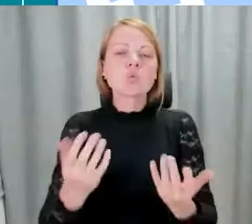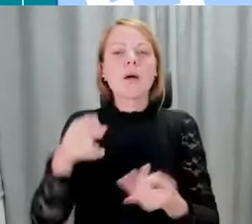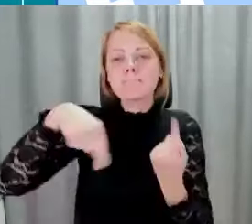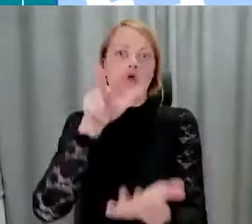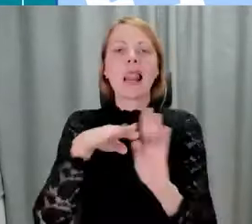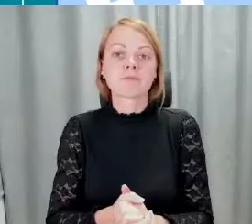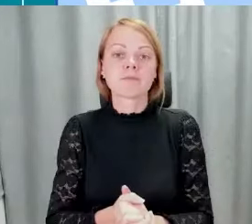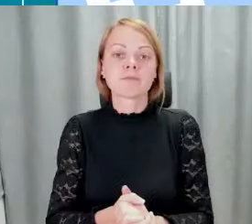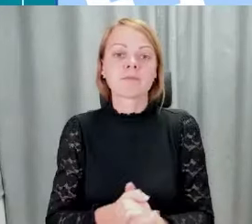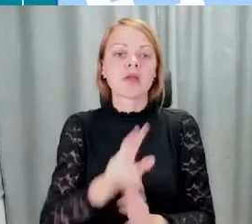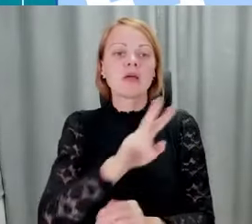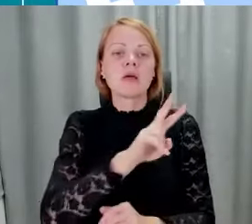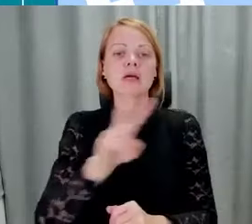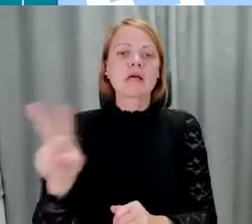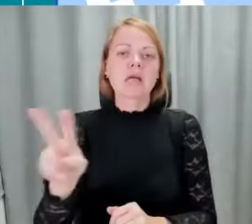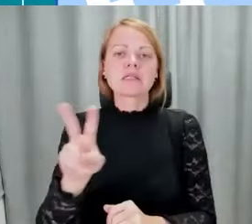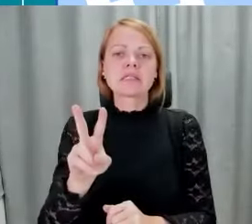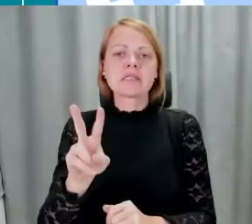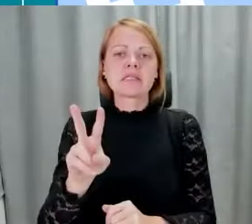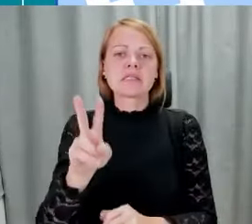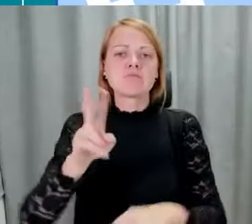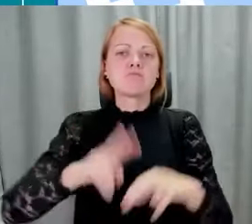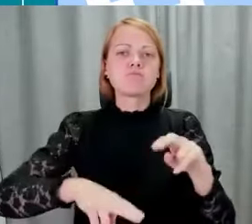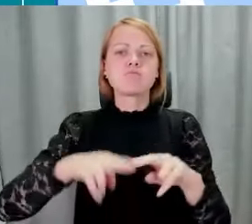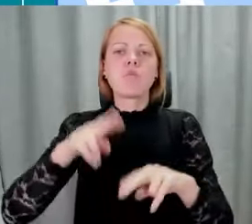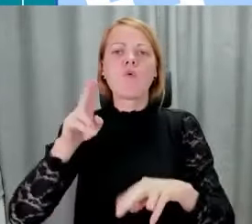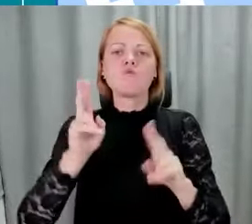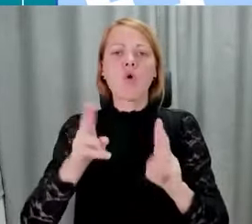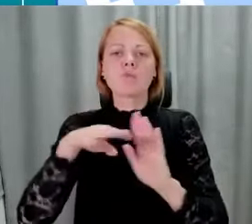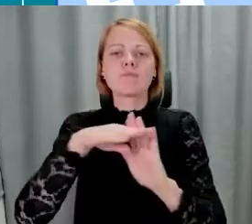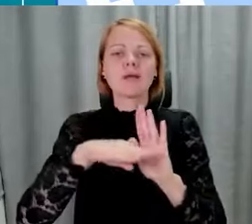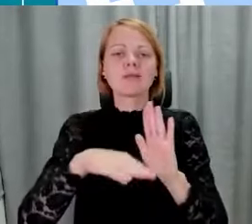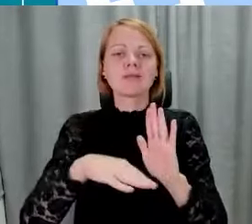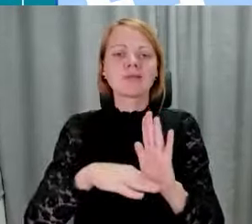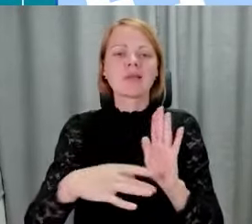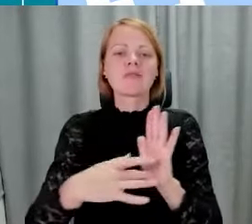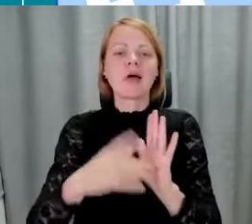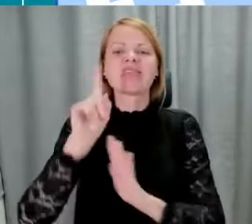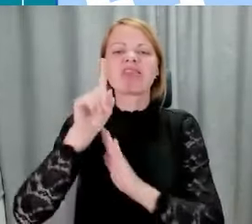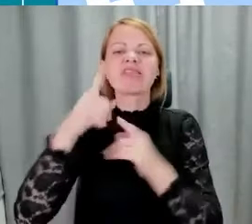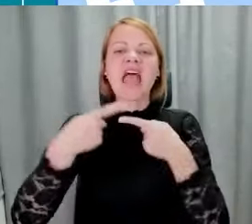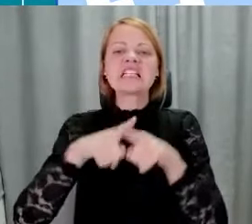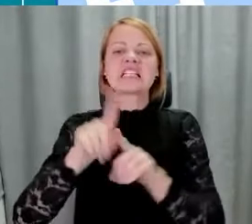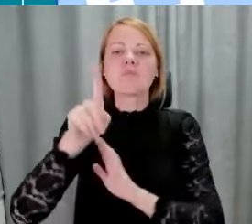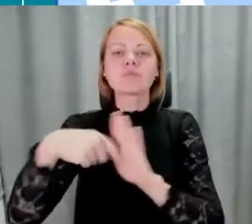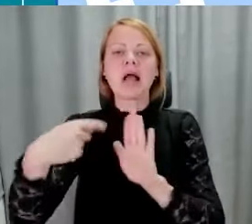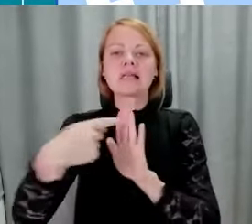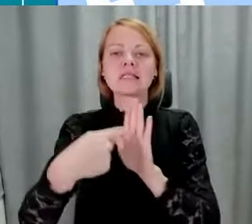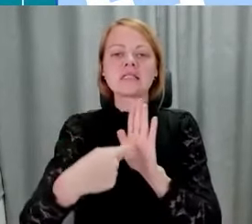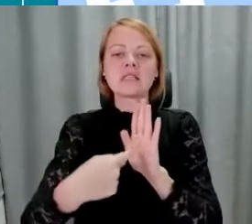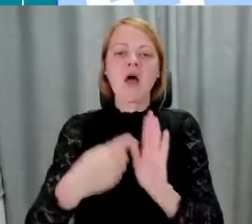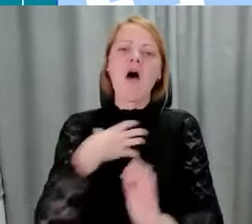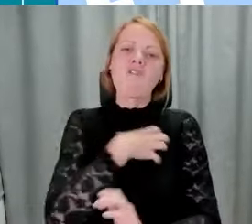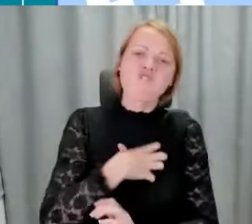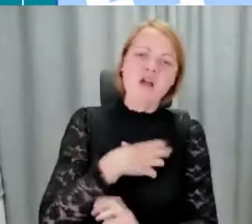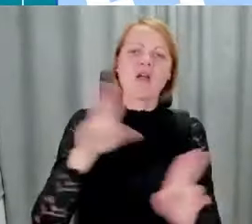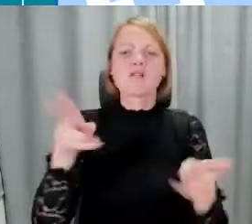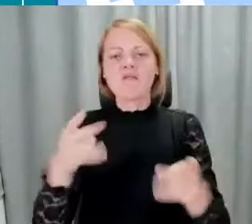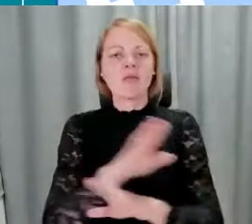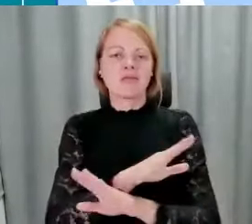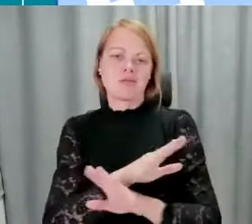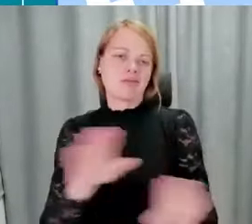Tātad, kas tad būvnormatīvas, kā es teicu, tas būs tehniskās prasības. Nevajag par to, vajag vai nevajag, nevajag